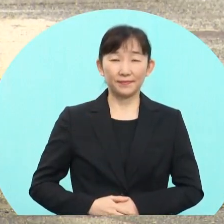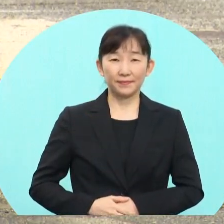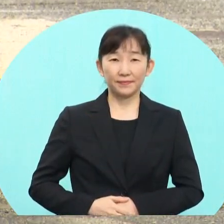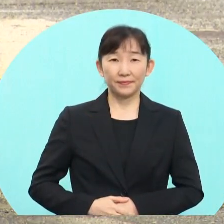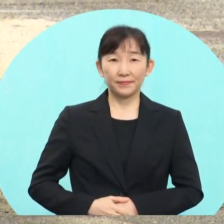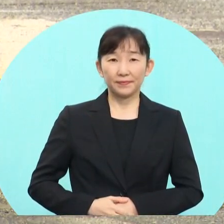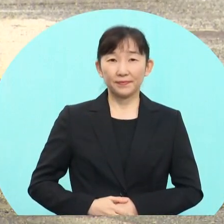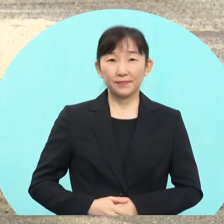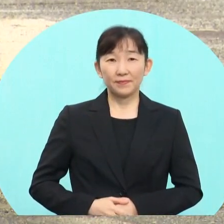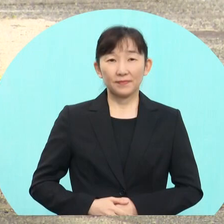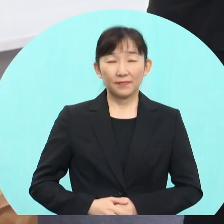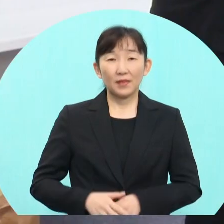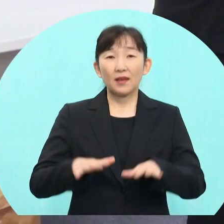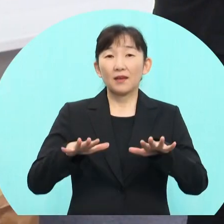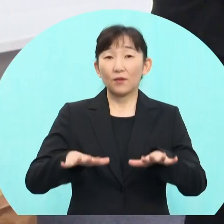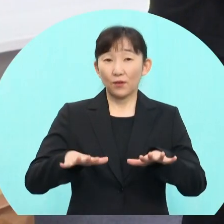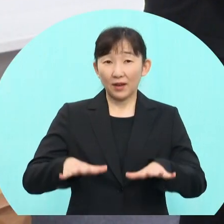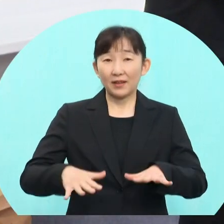っています。